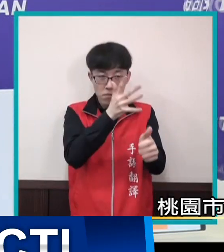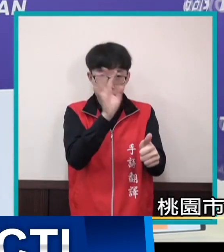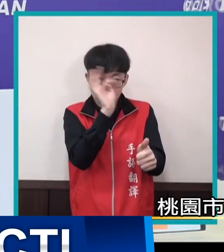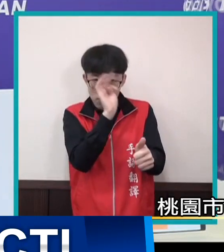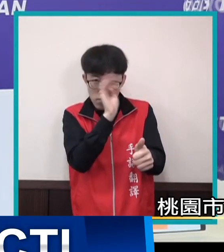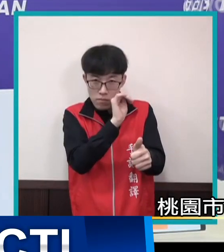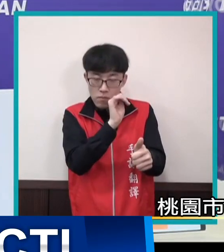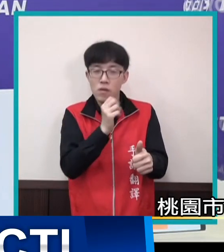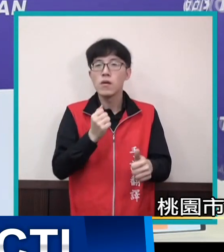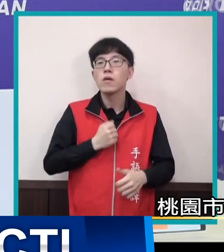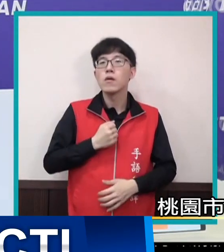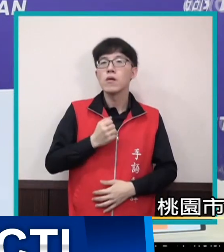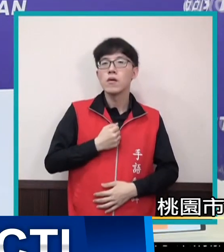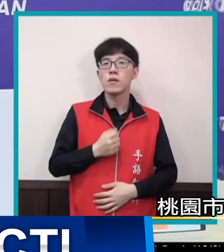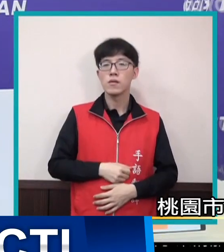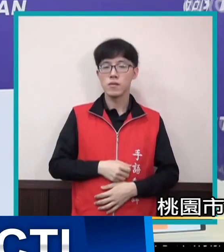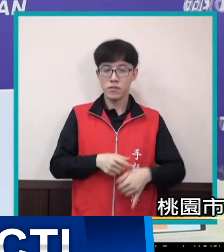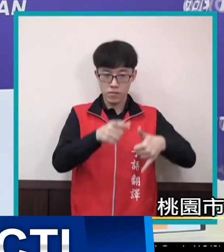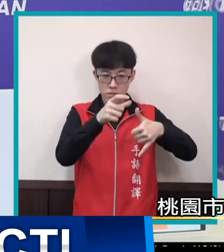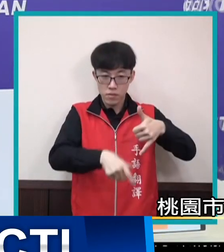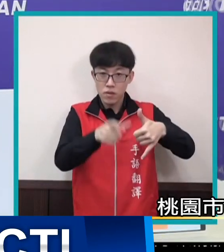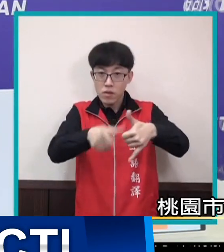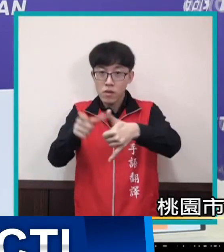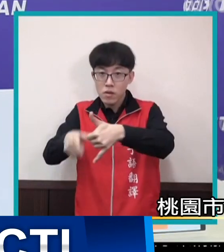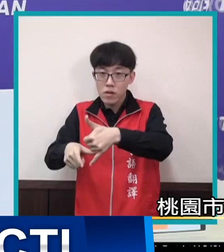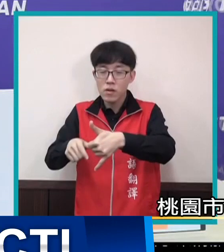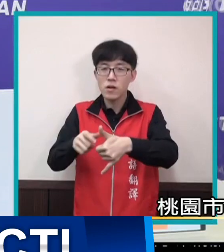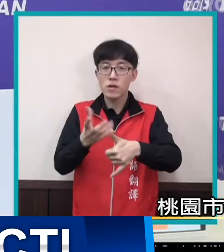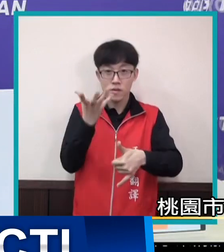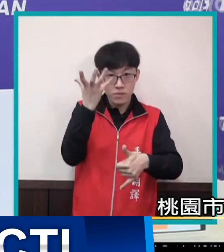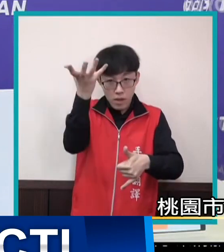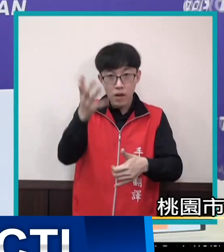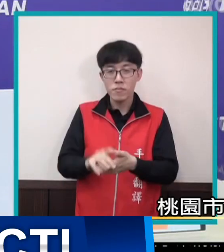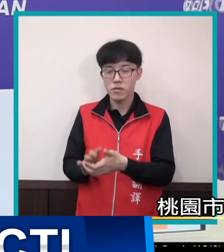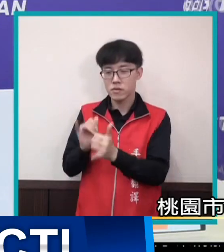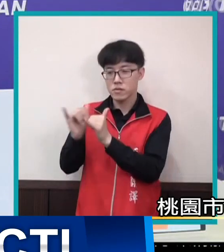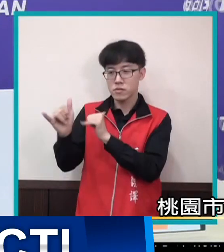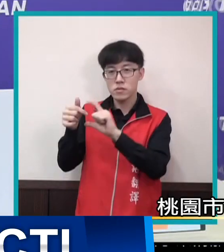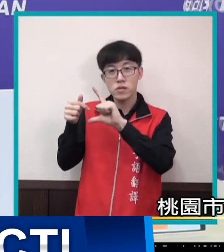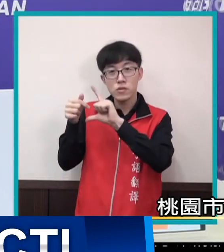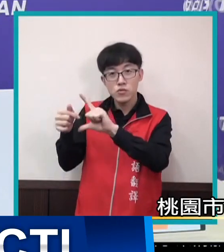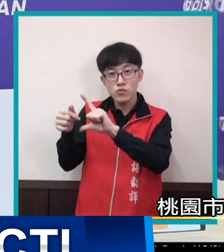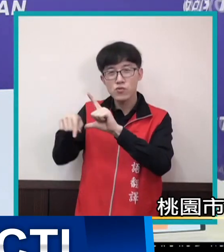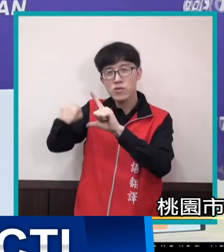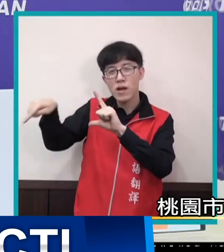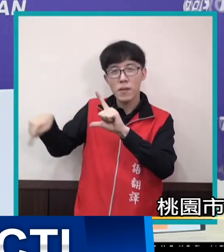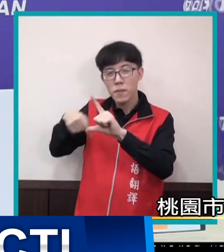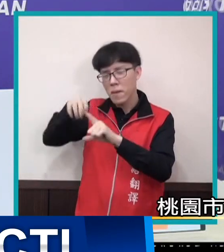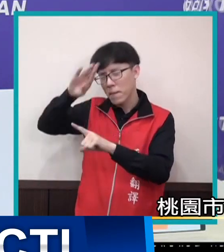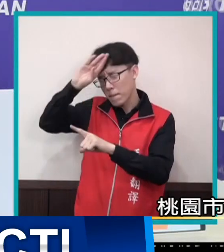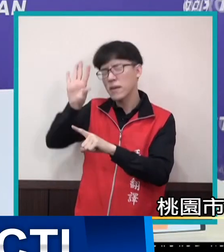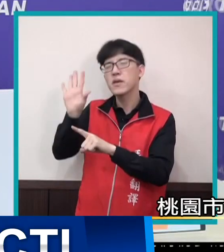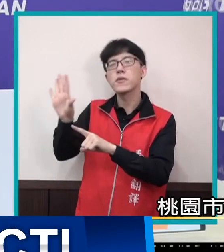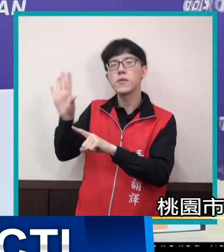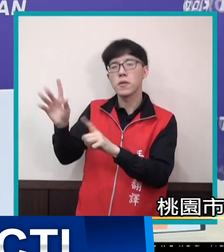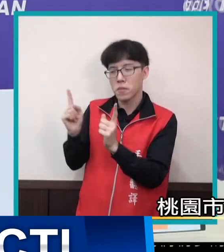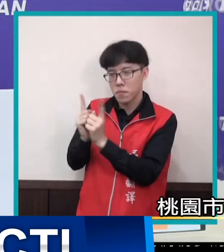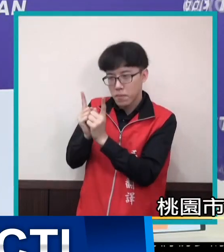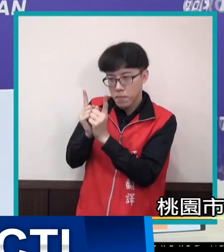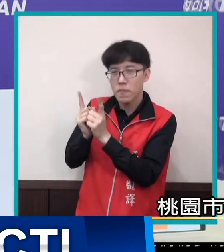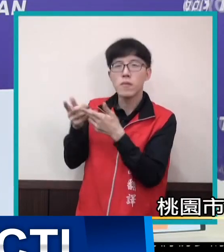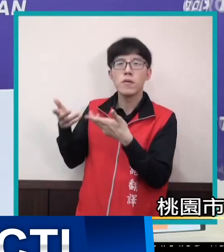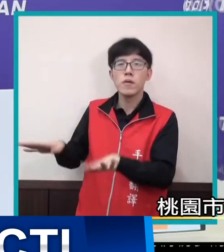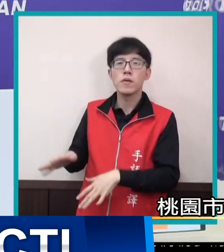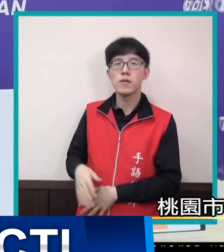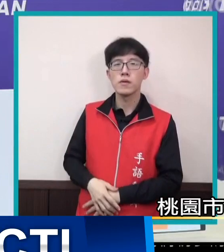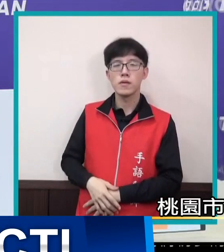道哈，这个确诊的员工大部分都是与社区阳性确诊个案有接触哈，所以暂时研判是家